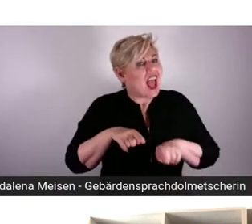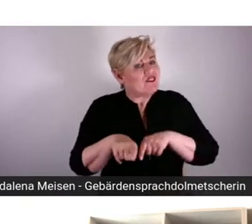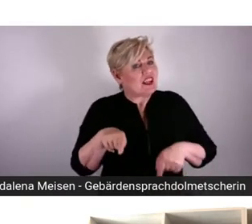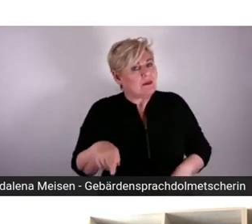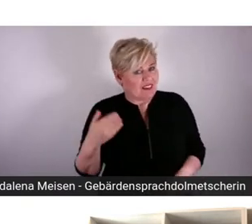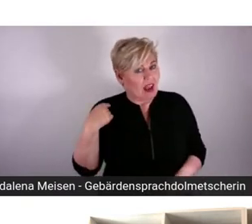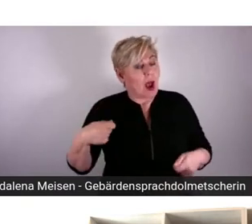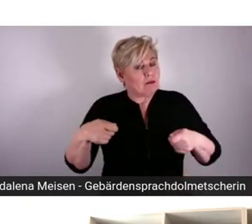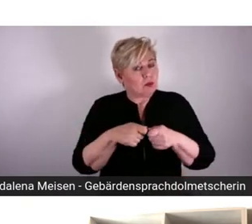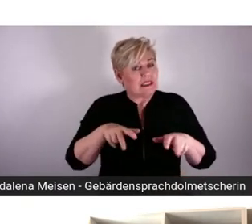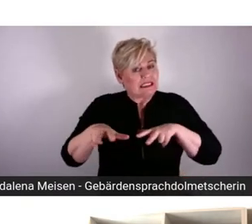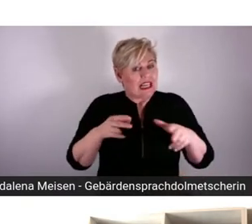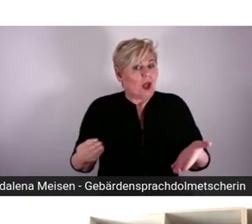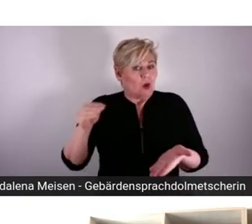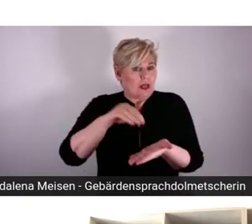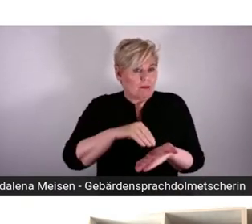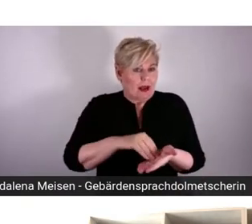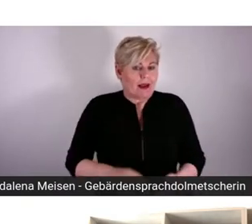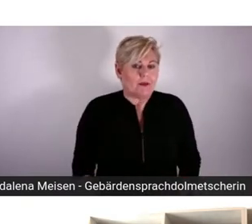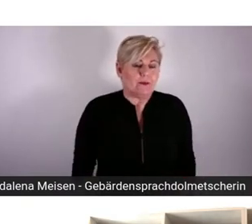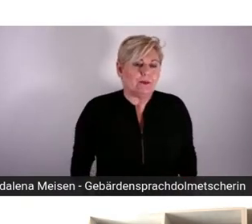in der Bundesregierung ist. Und